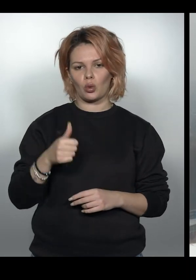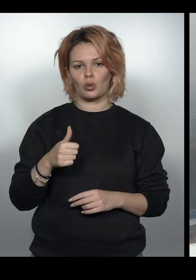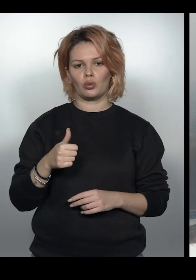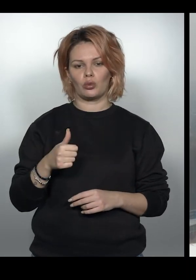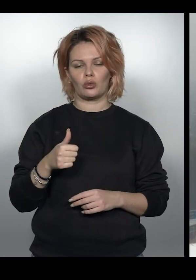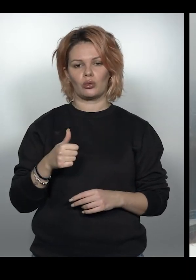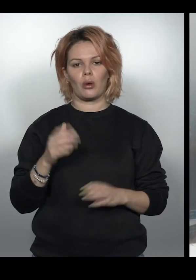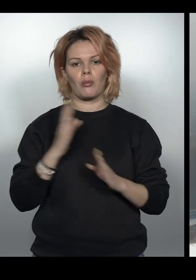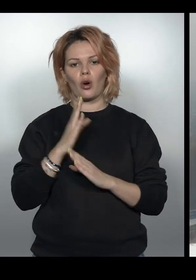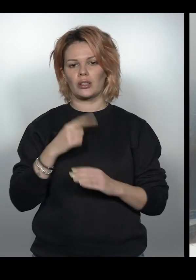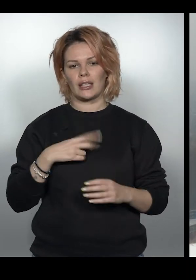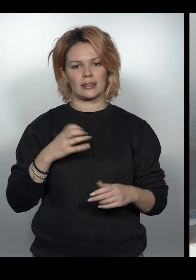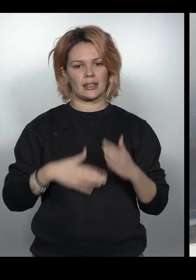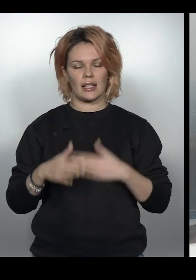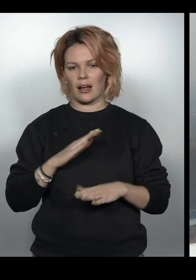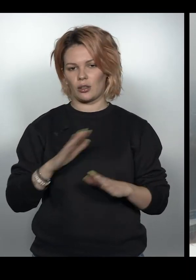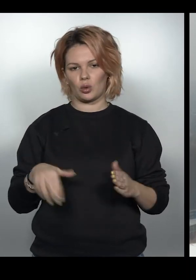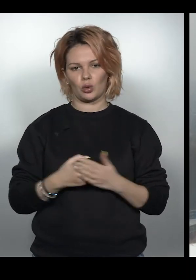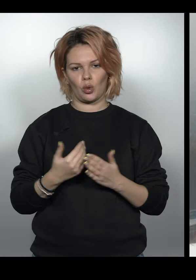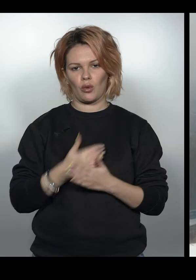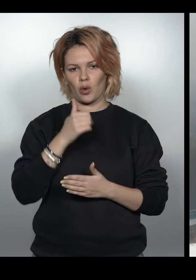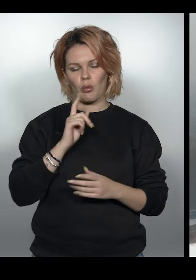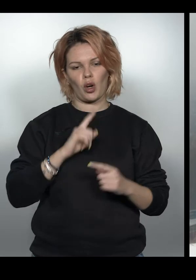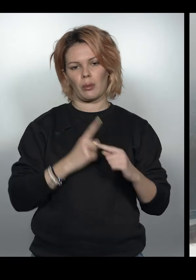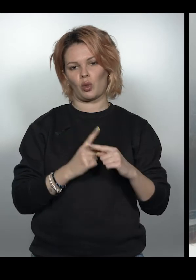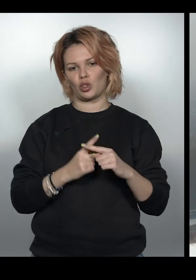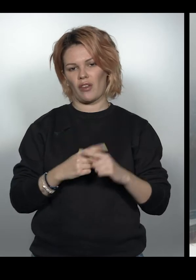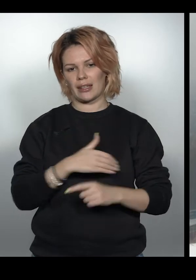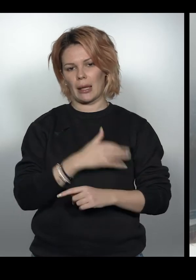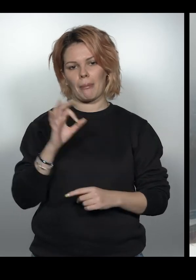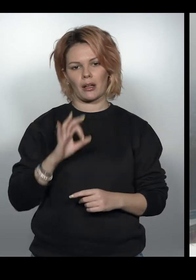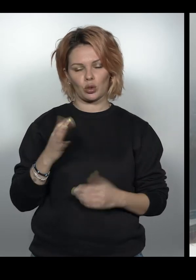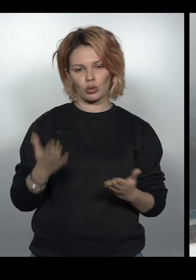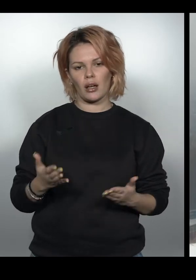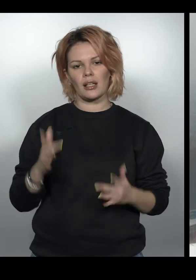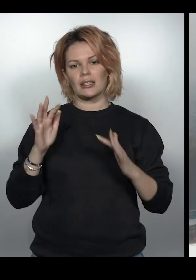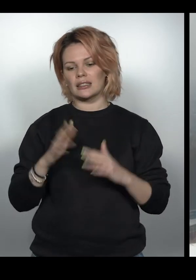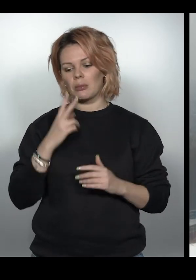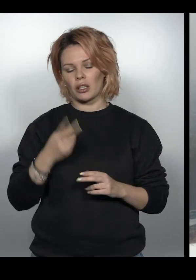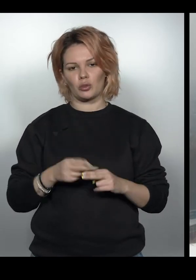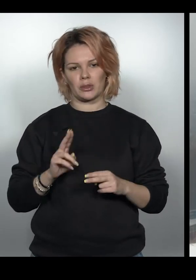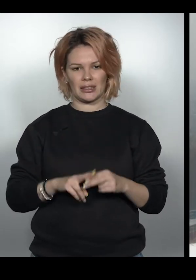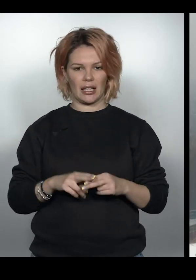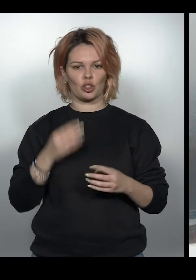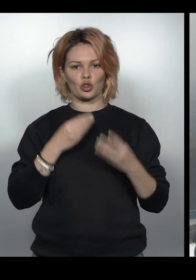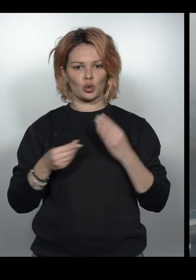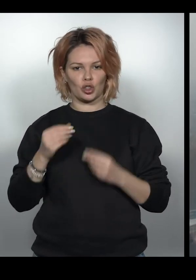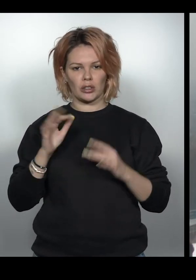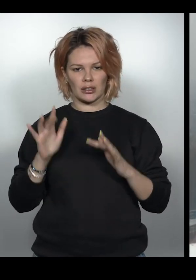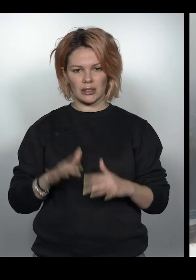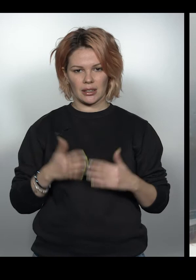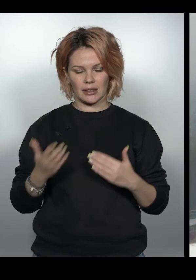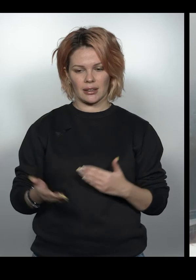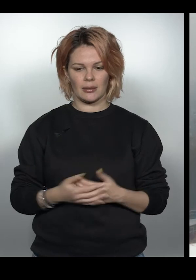Цього року погода нас не радує до нового року, поки плюсова температура. Сніг, що ми бачимо під ногами, це